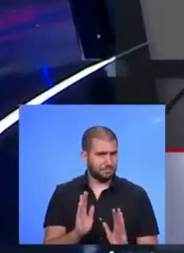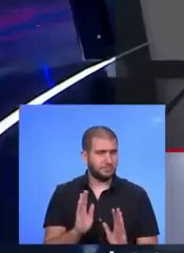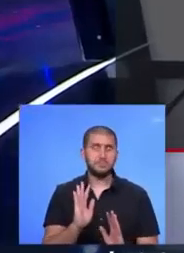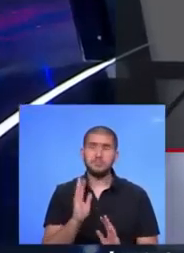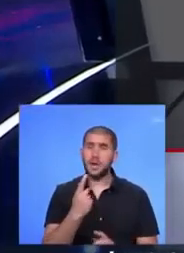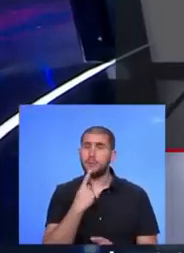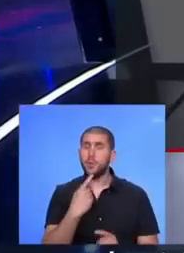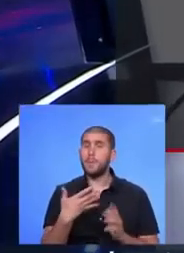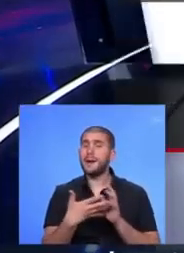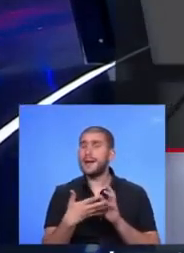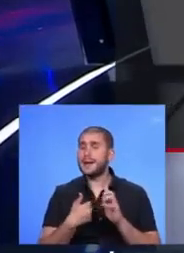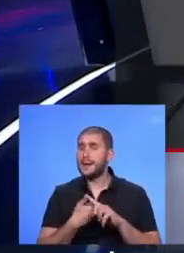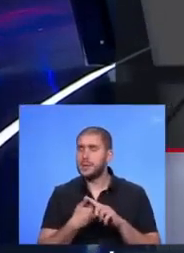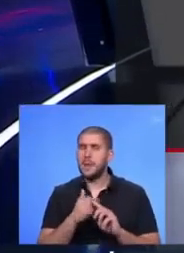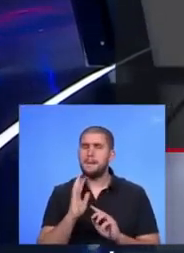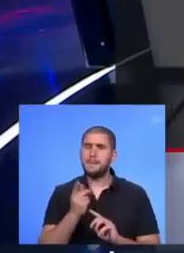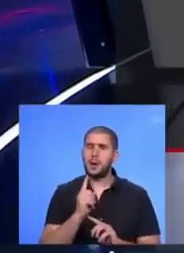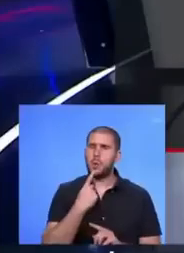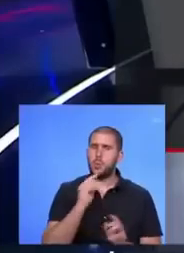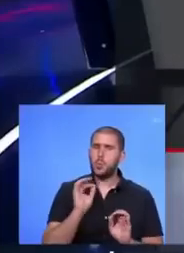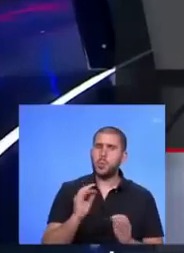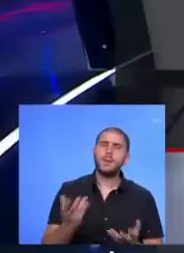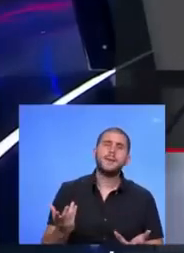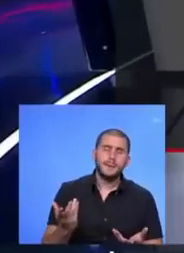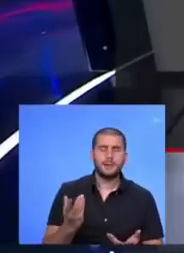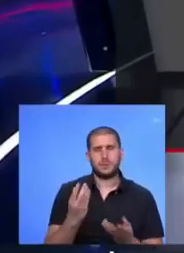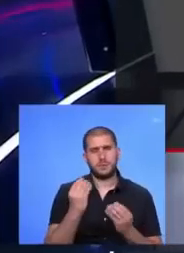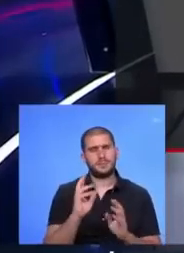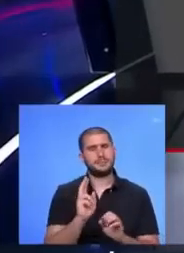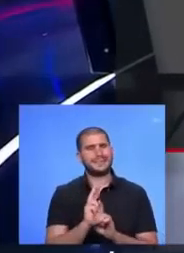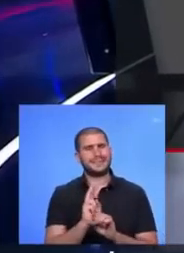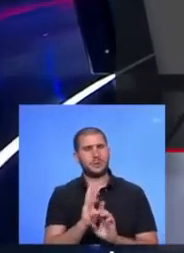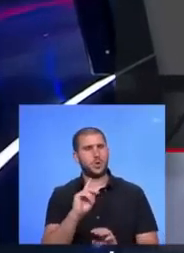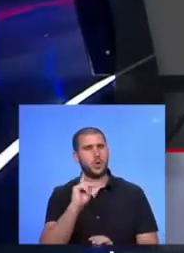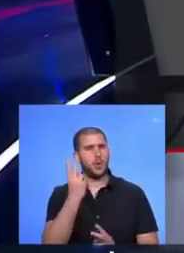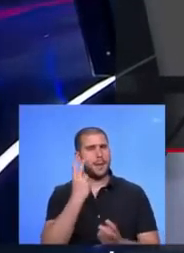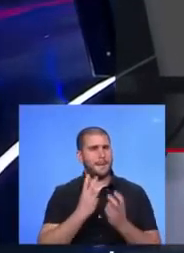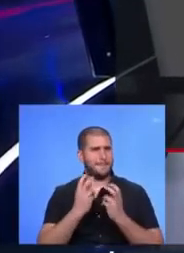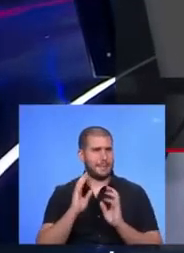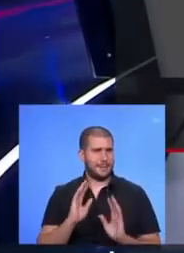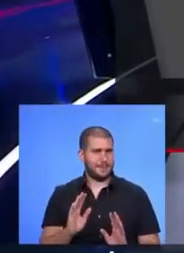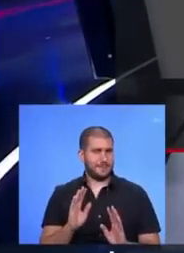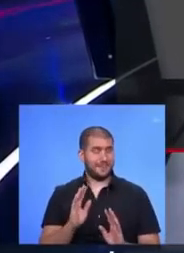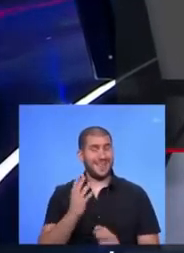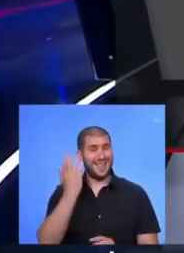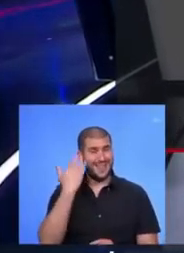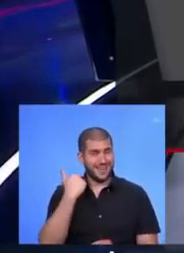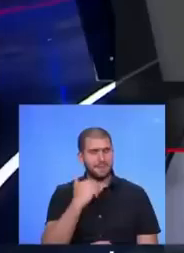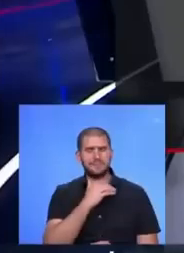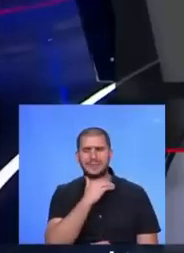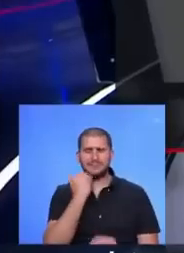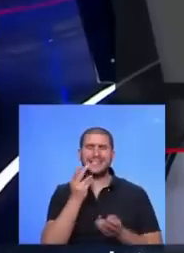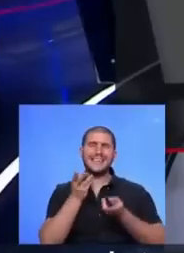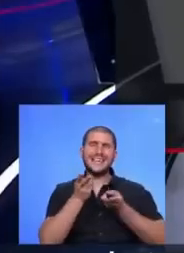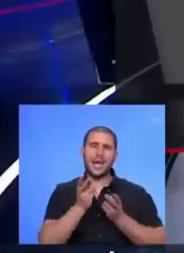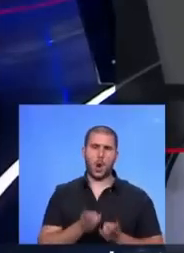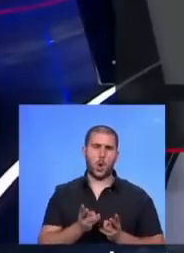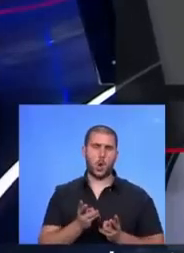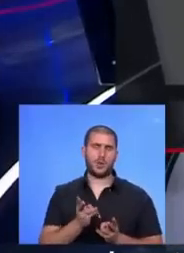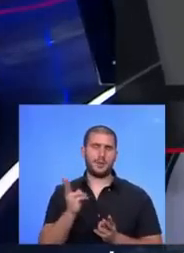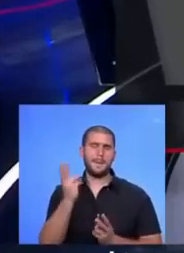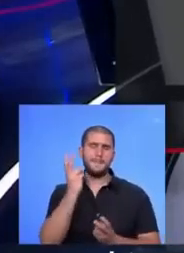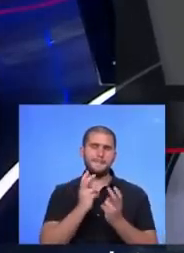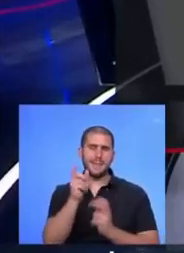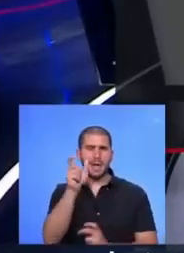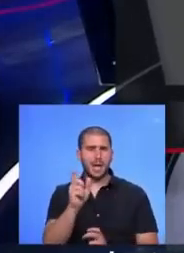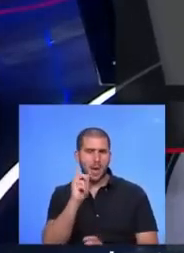אמרו בחקירות? מה הם לא אמרו בחקירות? בואו ניקח בזהירות את כל המידעים האלה. היה מספיק יכולת שמידע אנושי